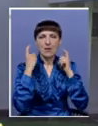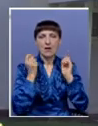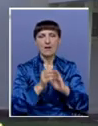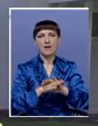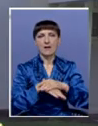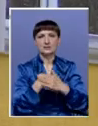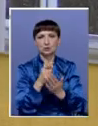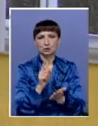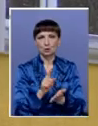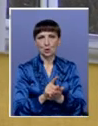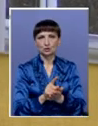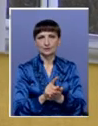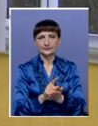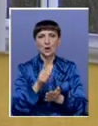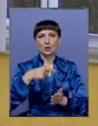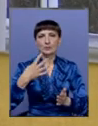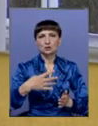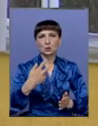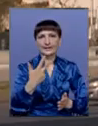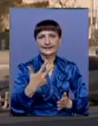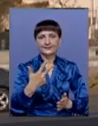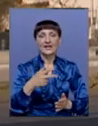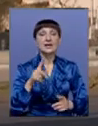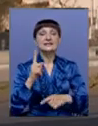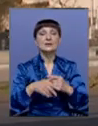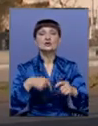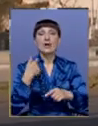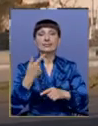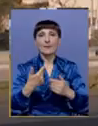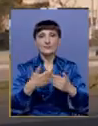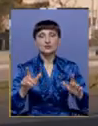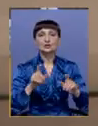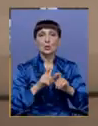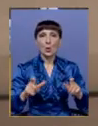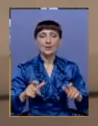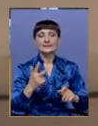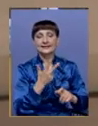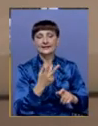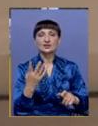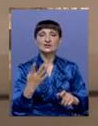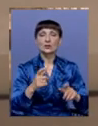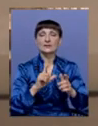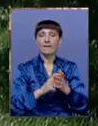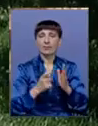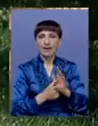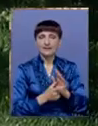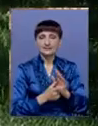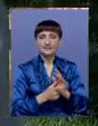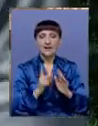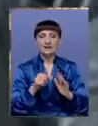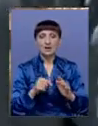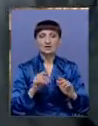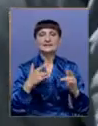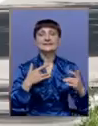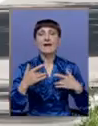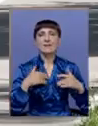этапом планируют открыть школы для 3-х и 4-х классов, театры с ограниченным количеством зрителей и фудкорты. В ведомстве обещают, если ситуация